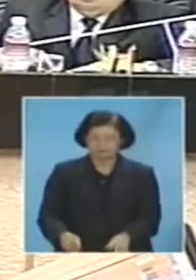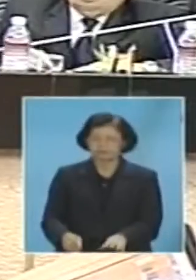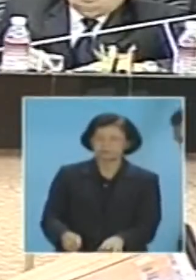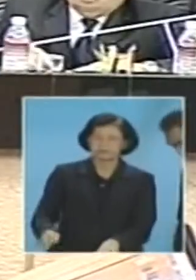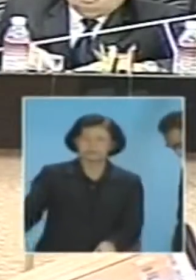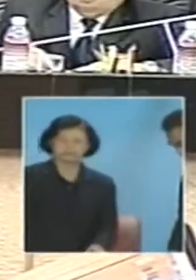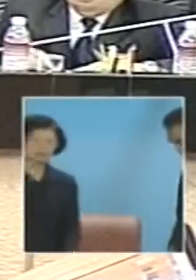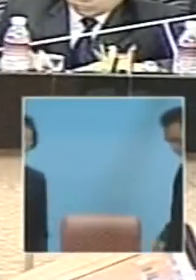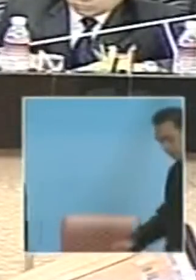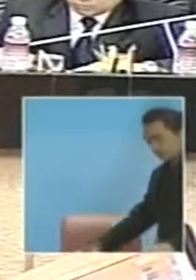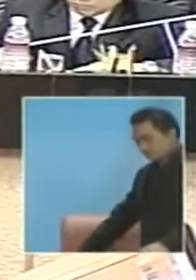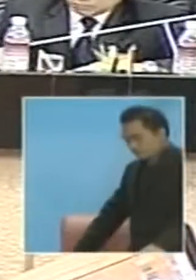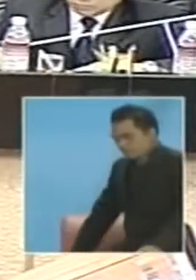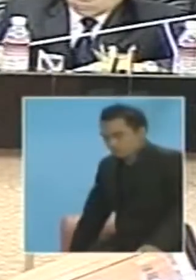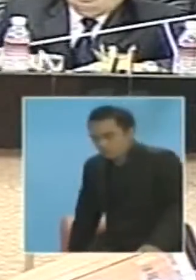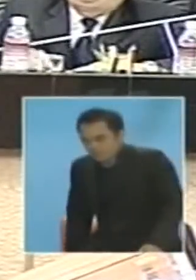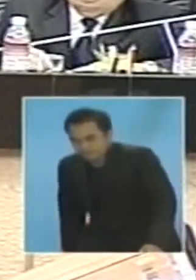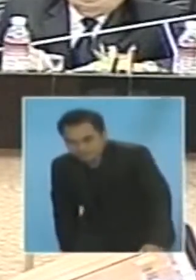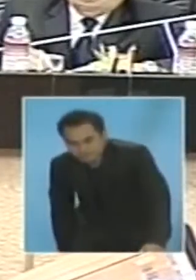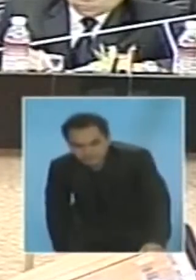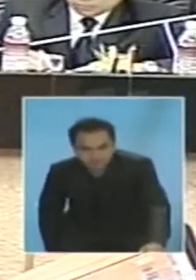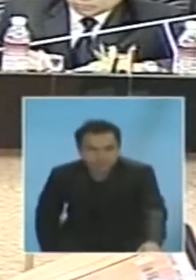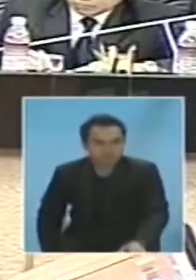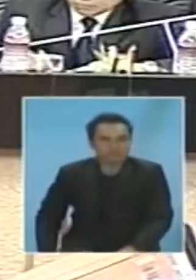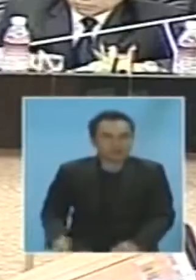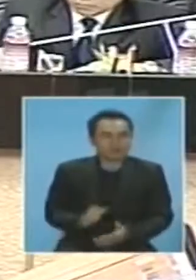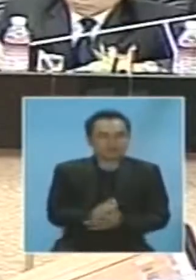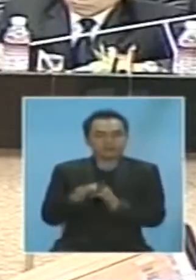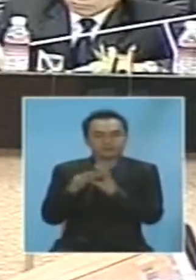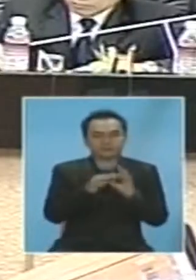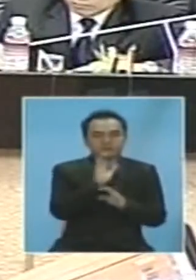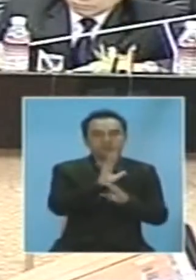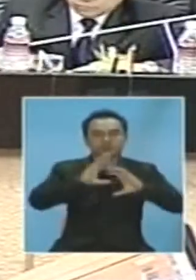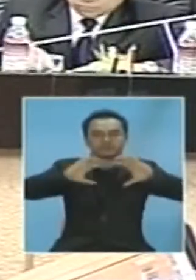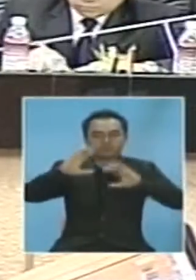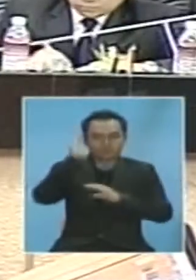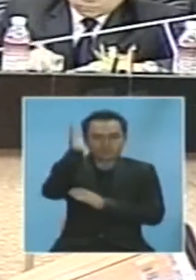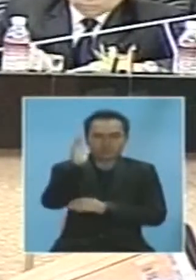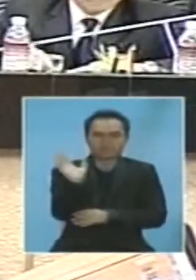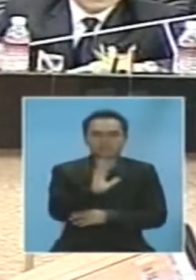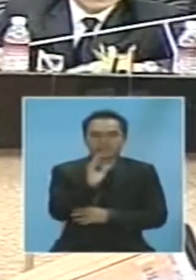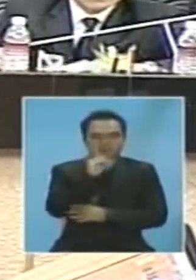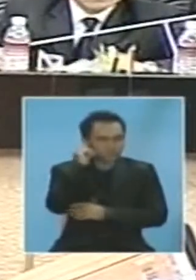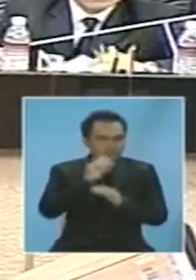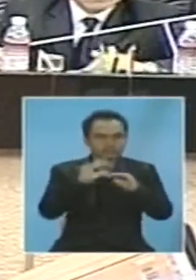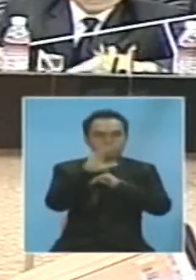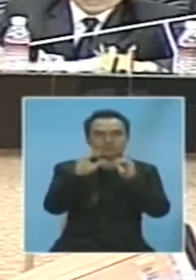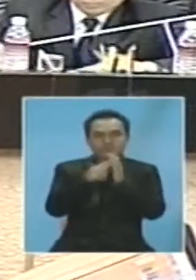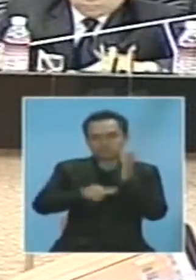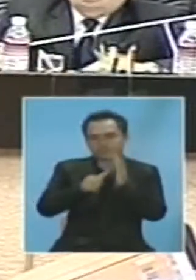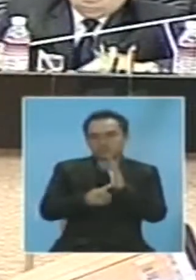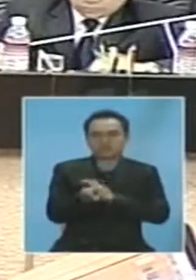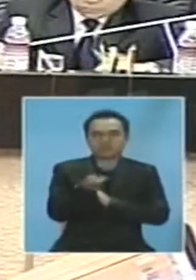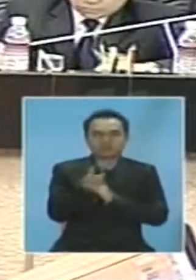การซึ่งก็ไม่สามารถดำเนินการใดๆที่มีผลผูกพันกับรัฐบาลหน้าได้รวมถึงโครงการรับจำนำข้าวนี้ด้วยนะค